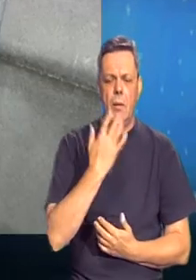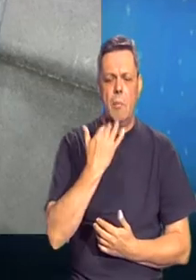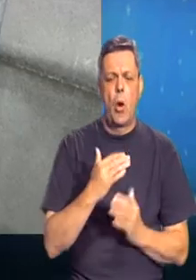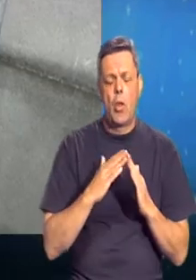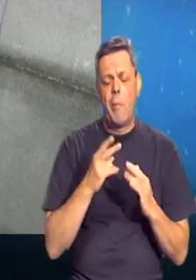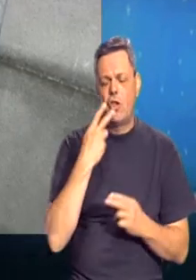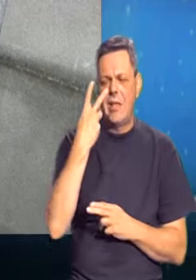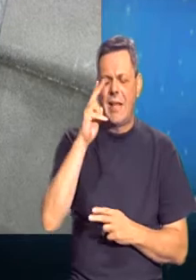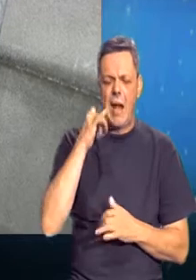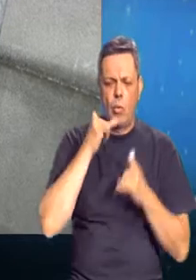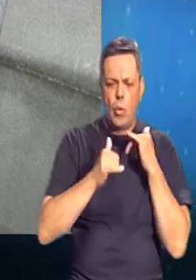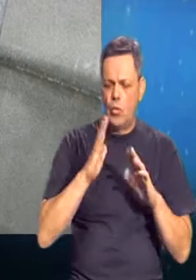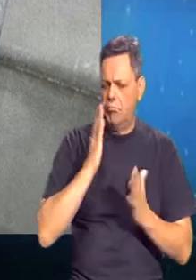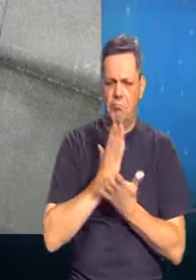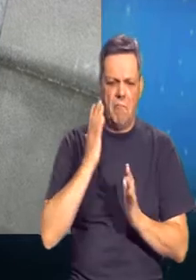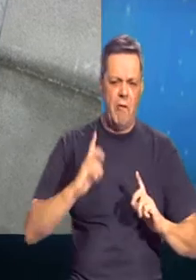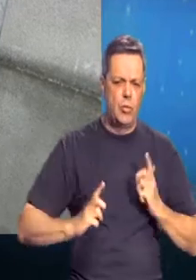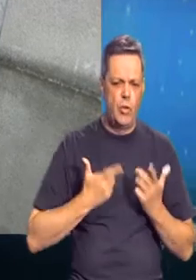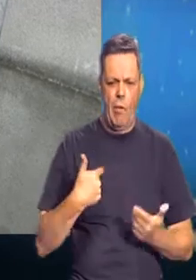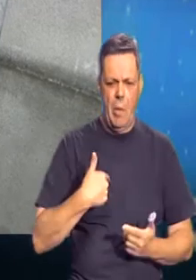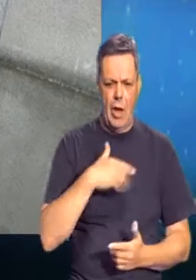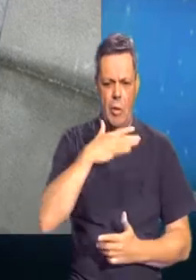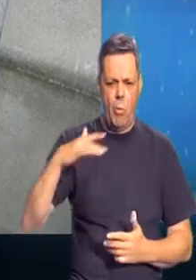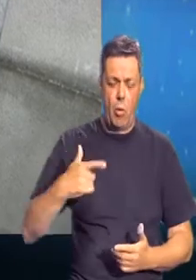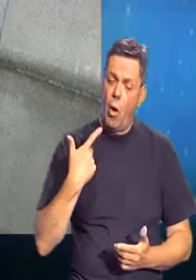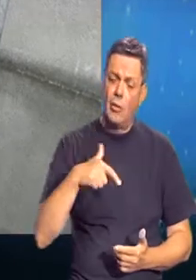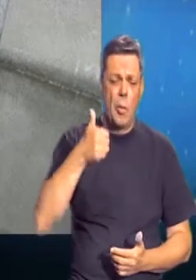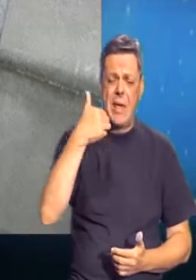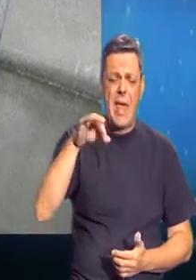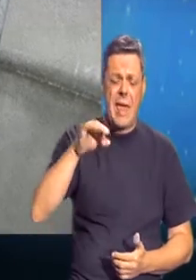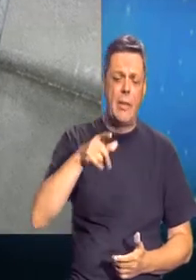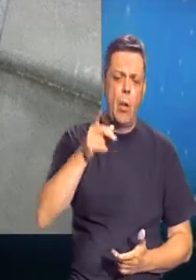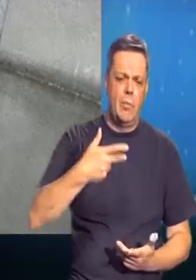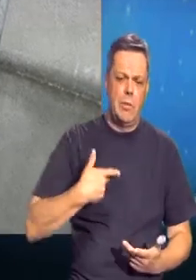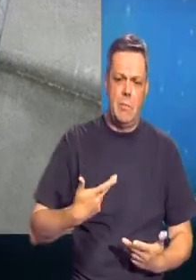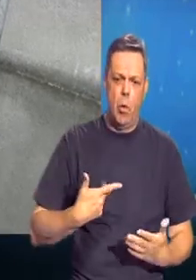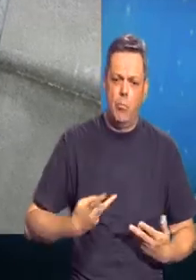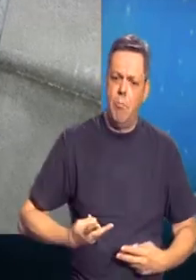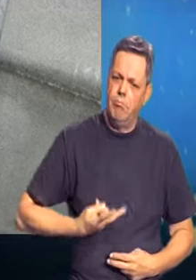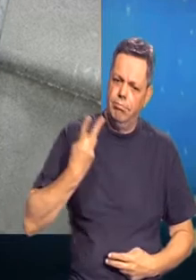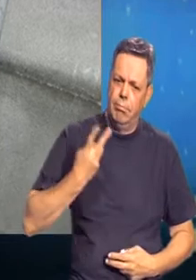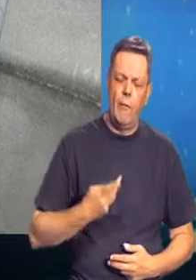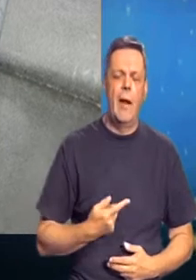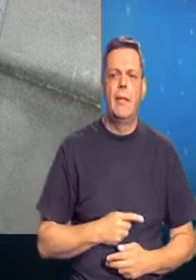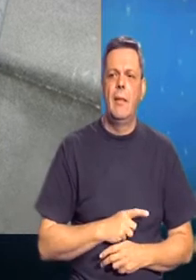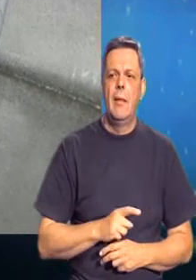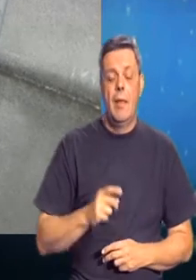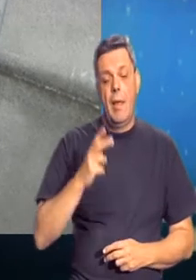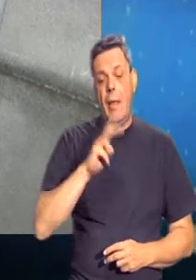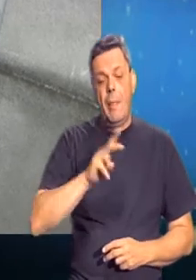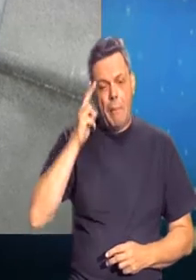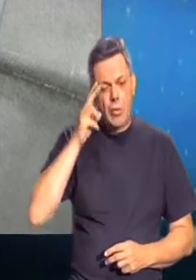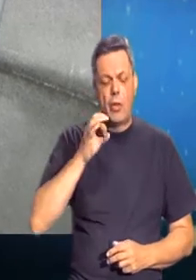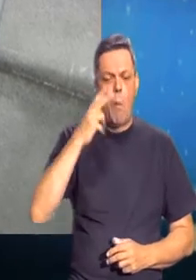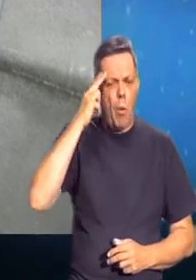Brojni domaći i strani turisti već uživaju na moru, no to nije jedino čime se možemo podičiti. Nepoznato o